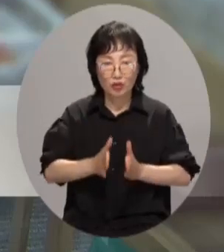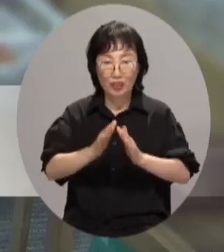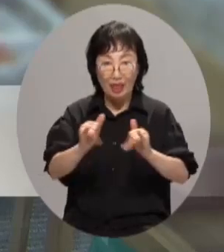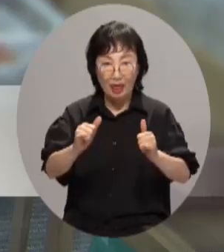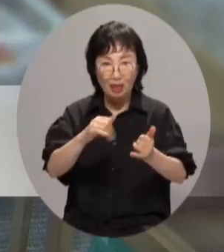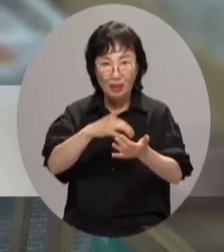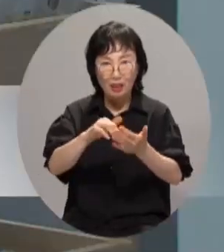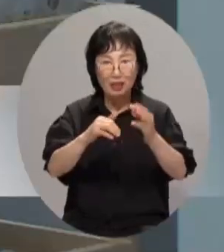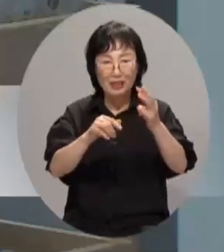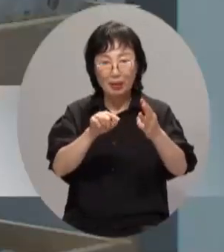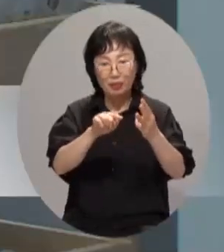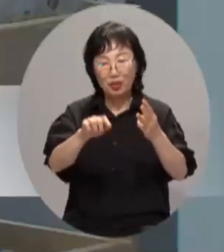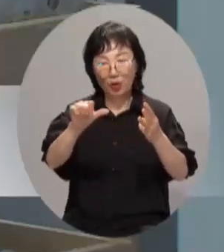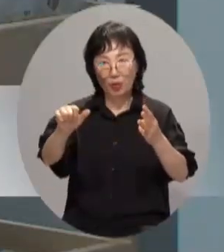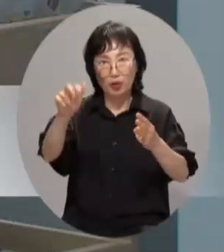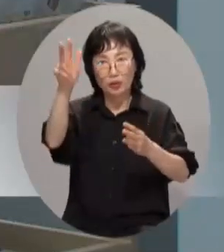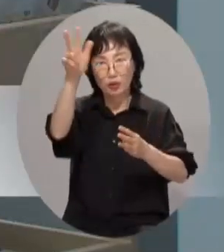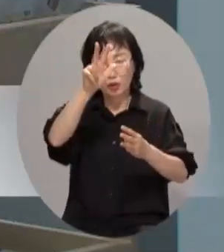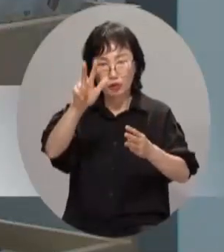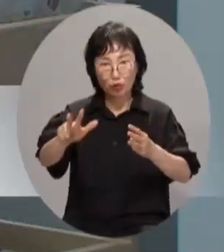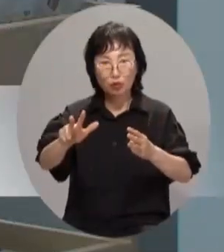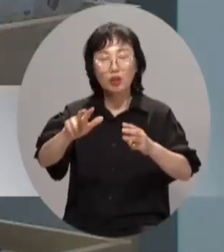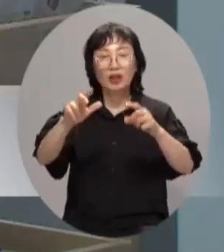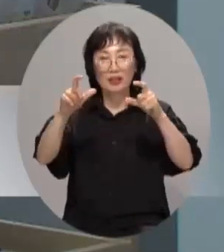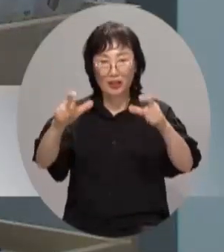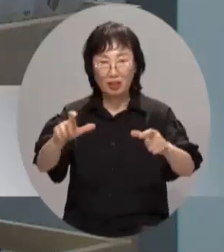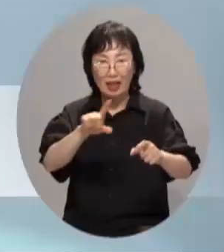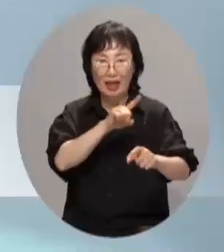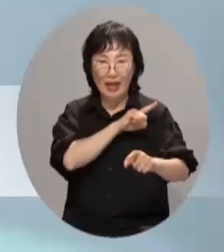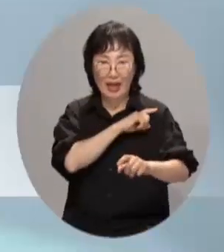전북은 3.5로 전국 17개 광역단체 가운데 가장 낮습니다.